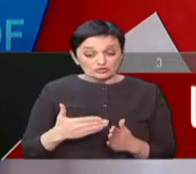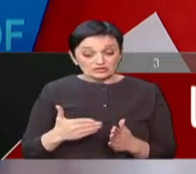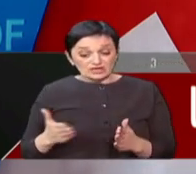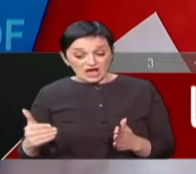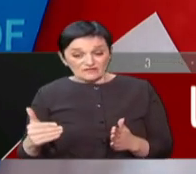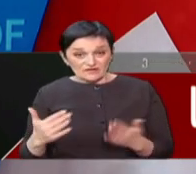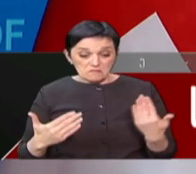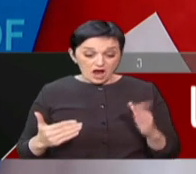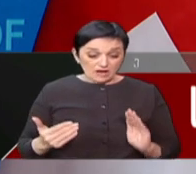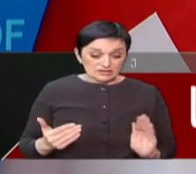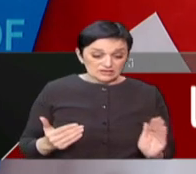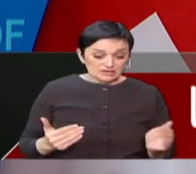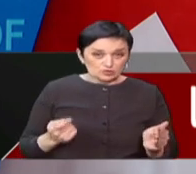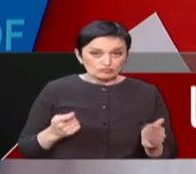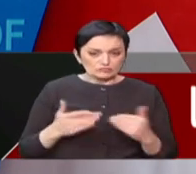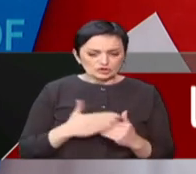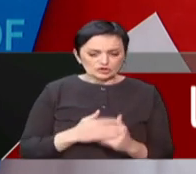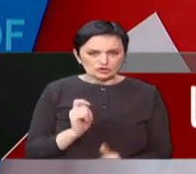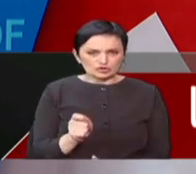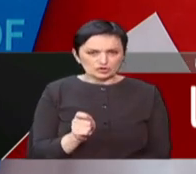მარცხნივ ოდნავ გადახრა ისდება